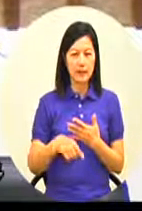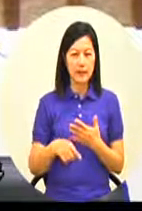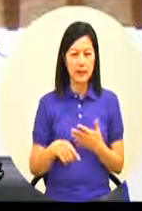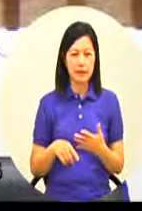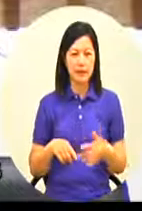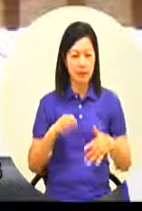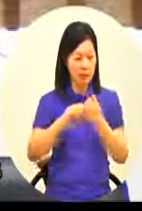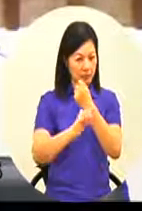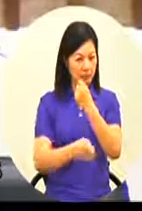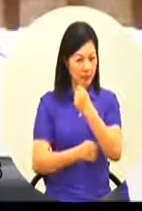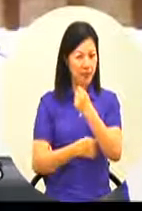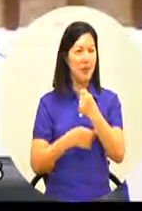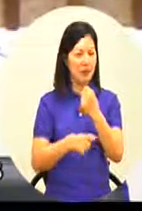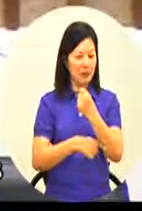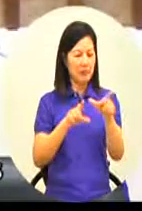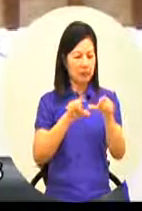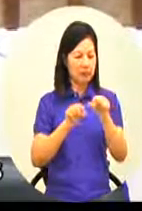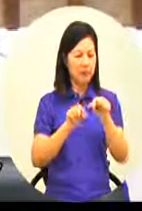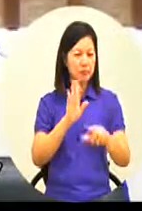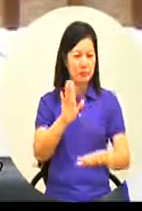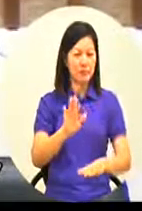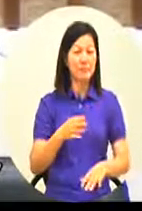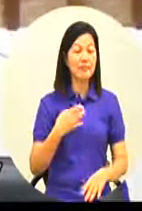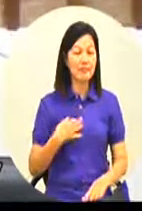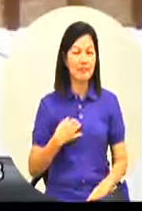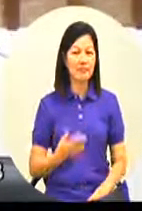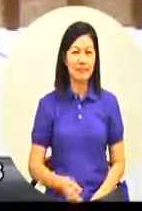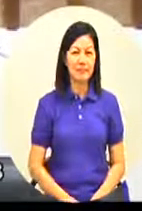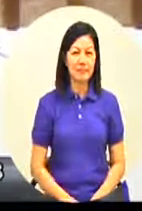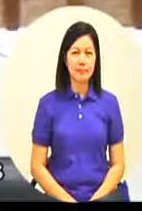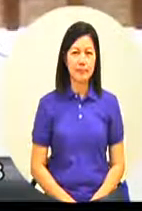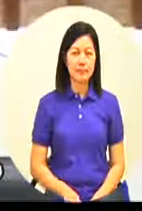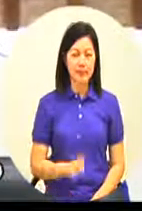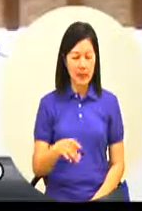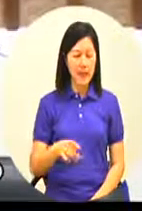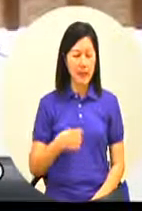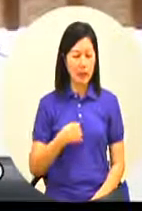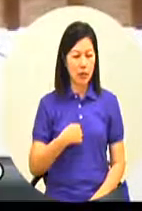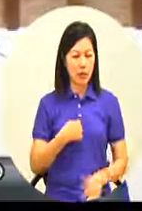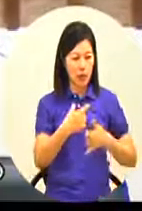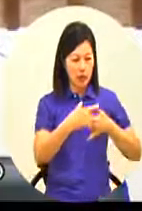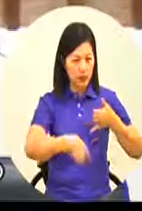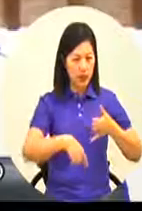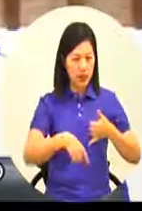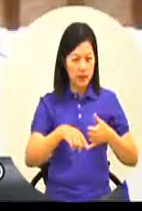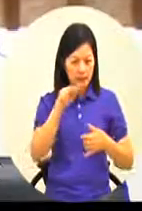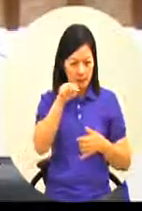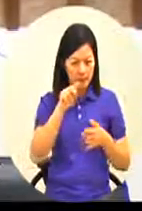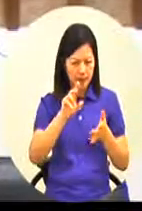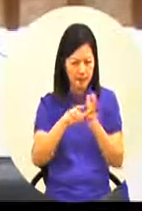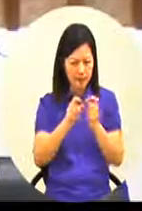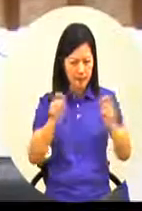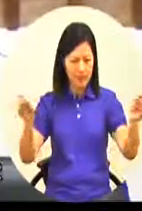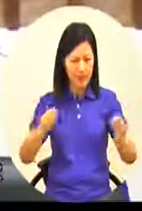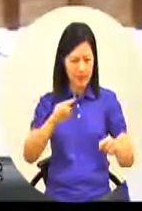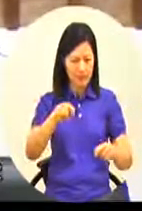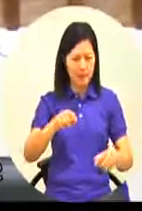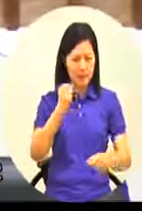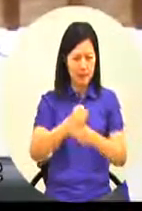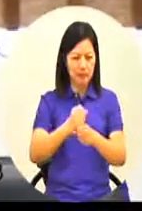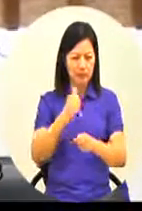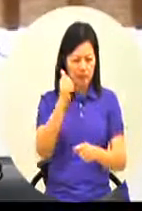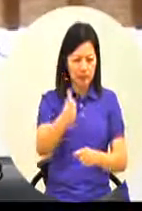讲了解了吼、哦。好，局长，你既然是本色，看你遮久啊，你是真正有气魄、有魄